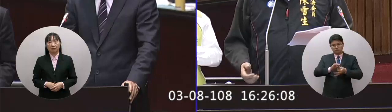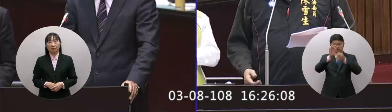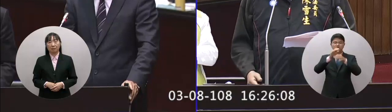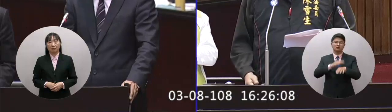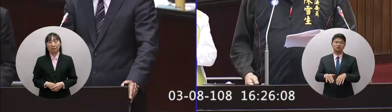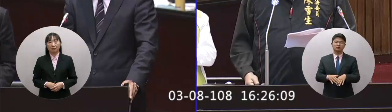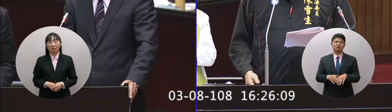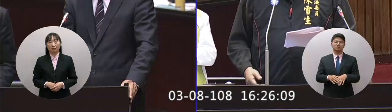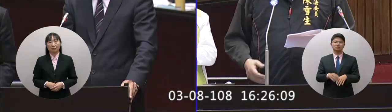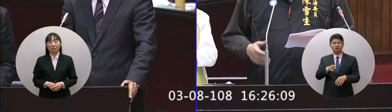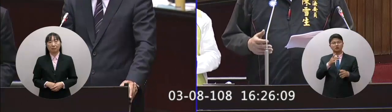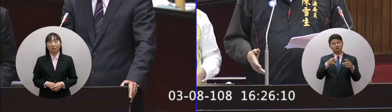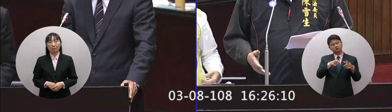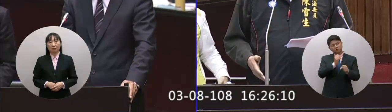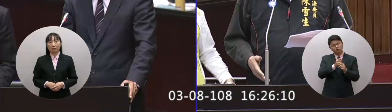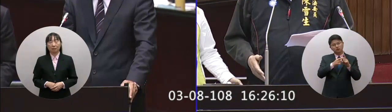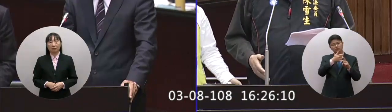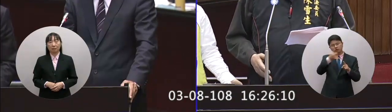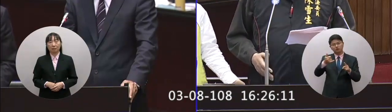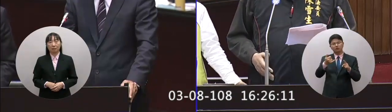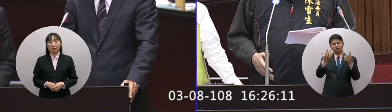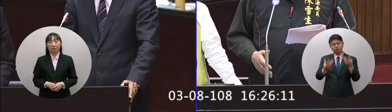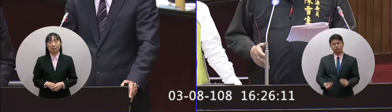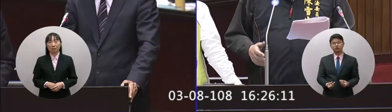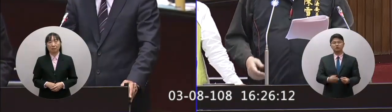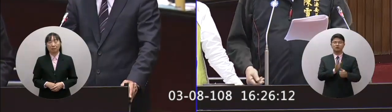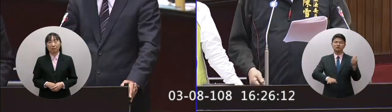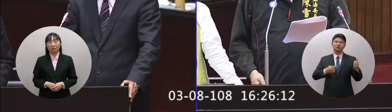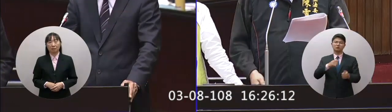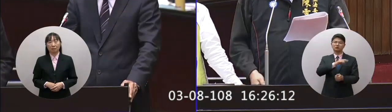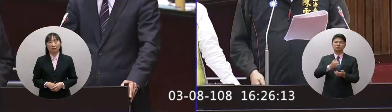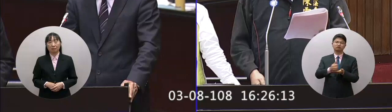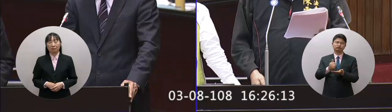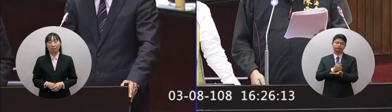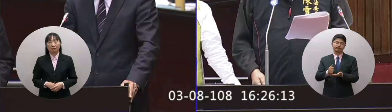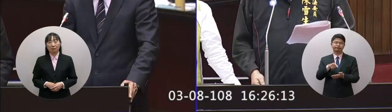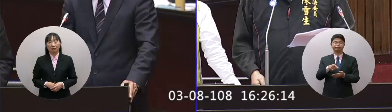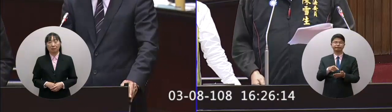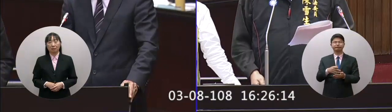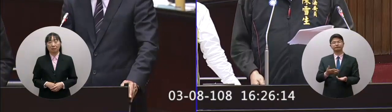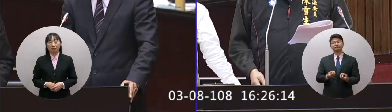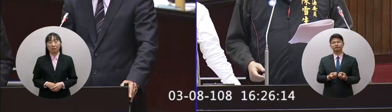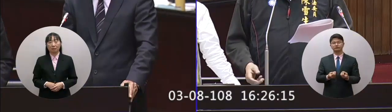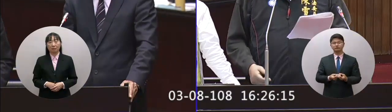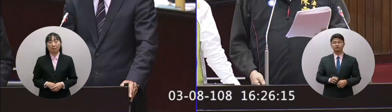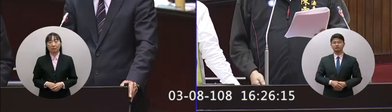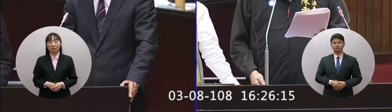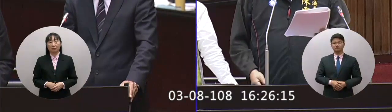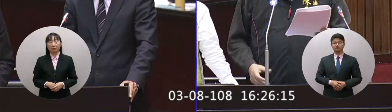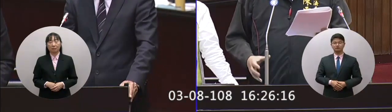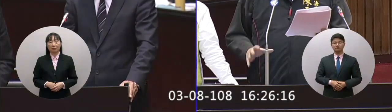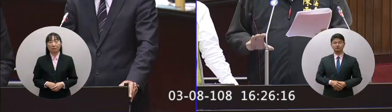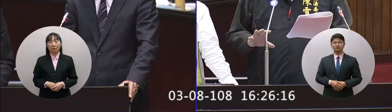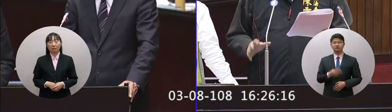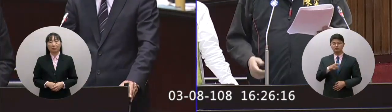员大量流失啊，所以我们的物流哈可以说呢逐渐的减少。那么我们随着福澳港晋升以